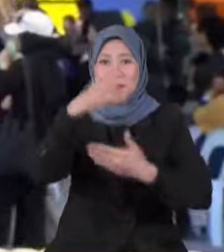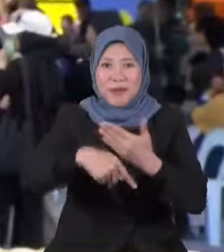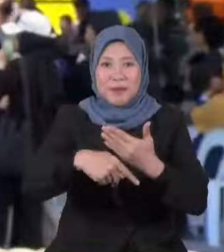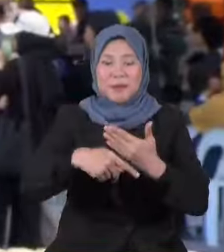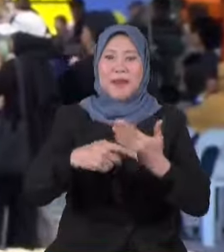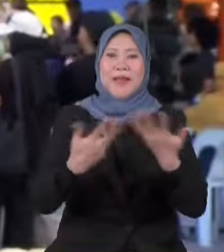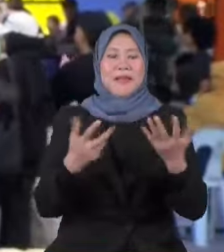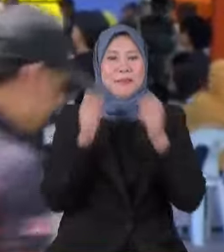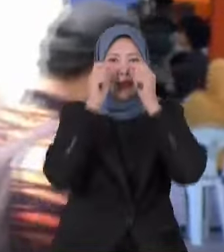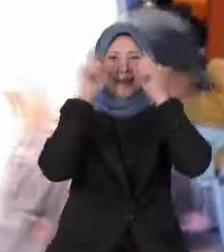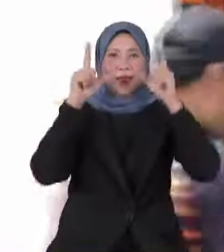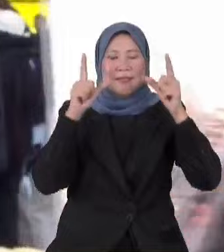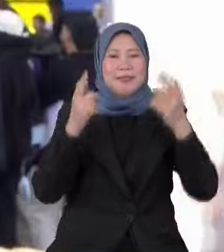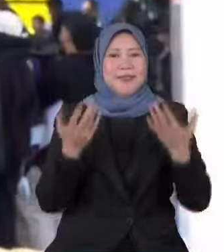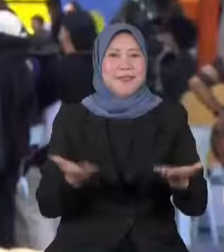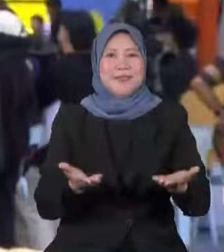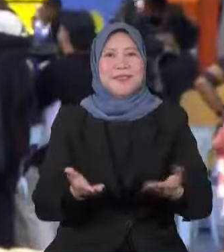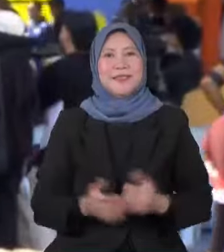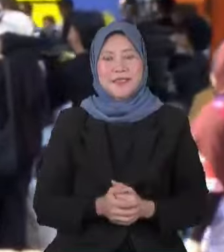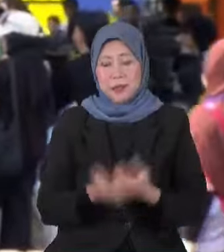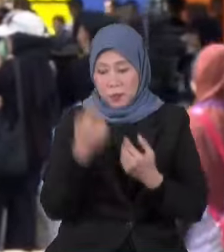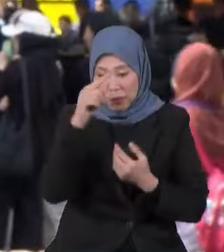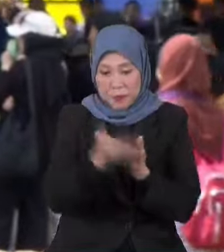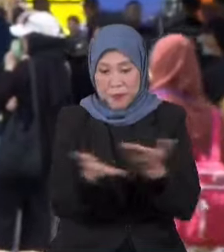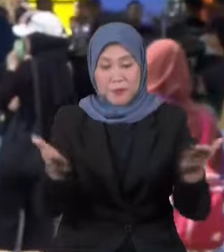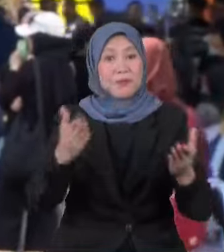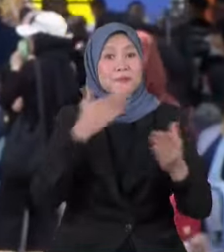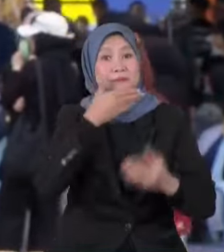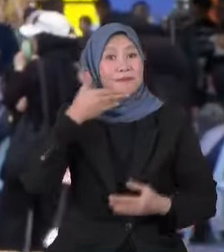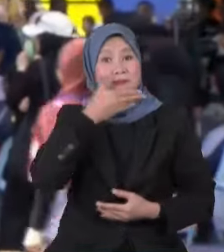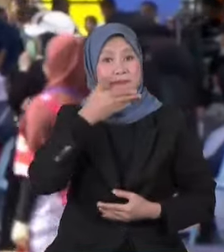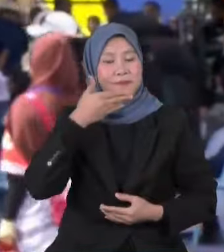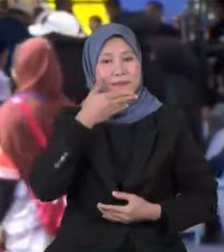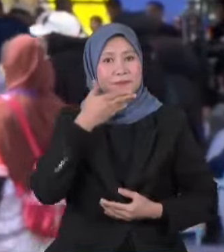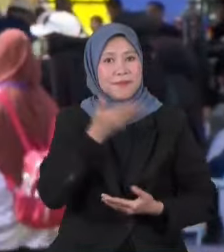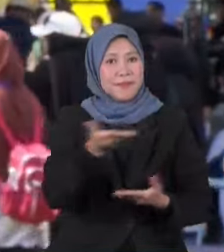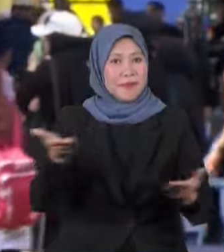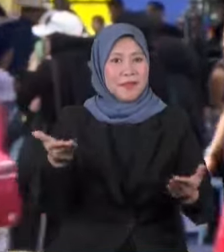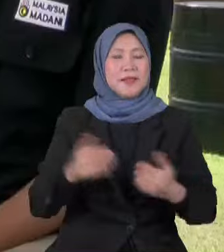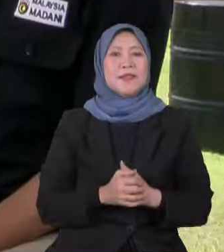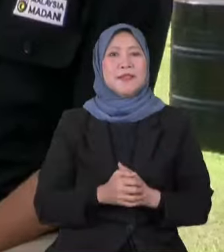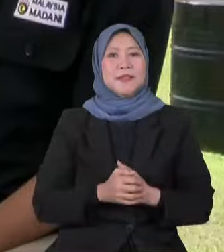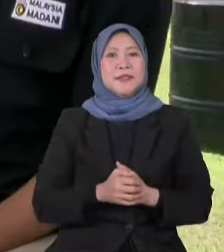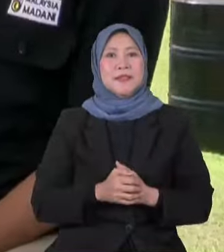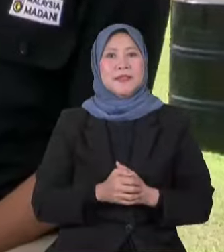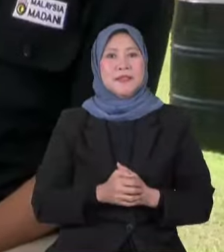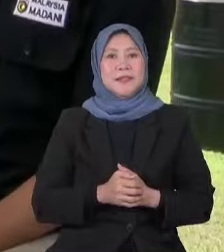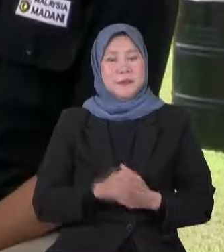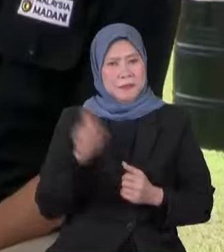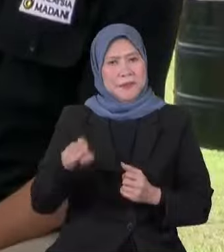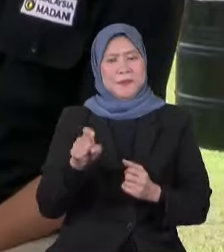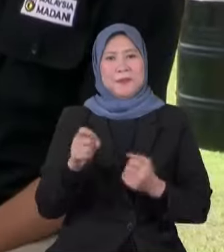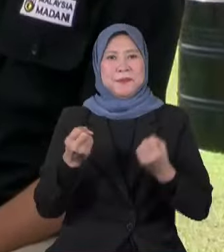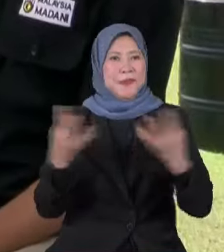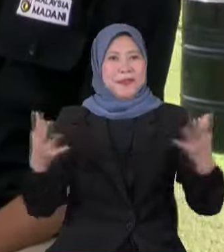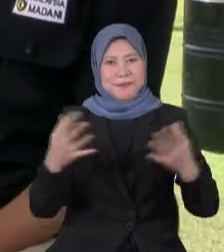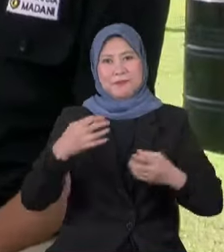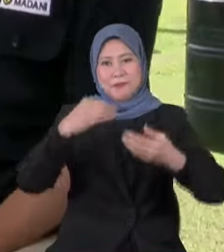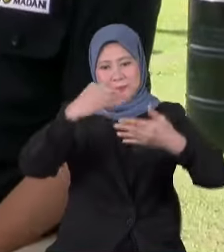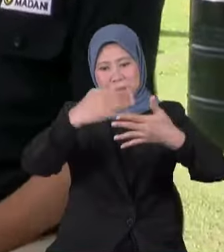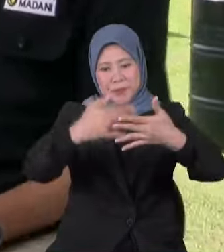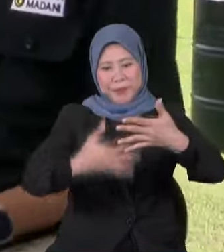Boleh diaturkan. Thank you, Rio. Jadi kepada anda belia di luar sana ataupun siapa sahaja di mana anda berada, kalau tu rajin-rajinlah komen di